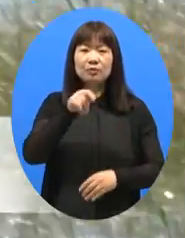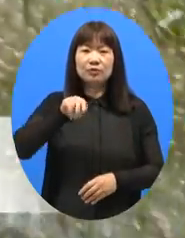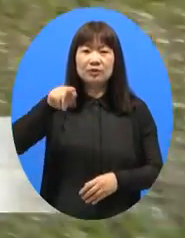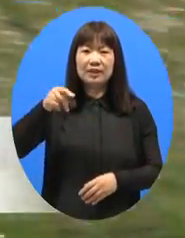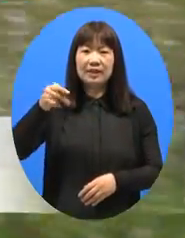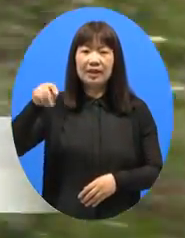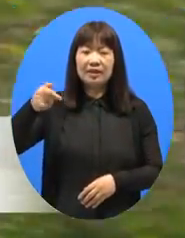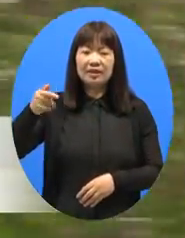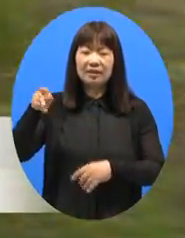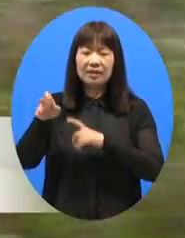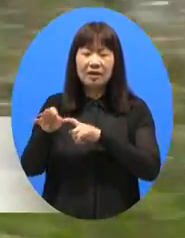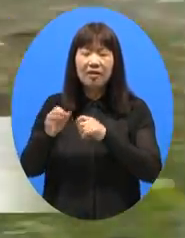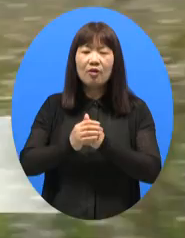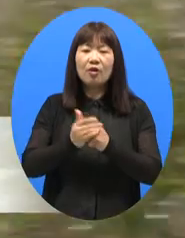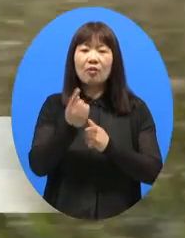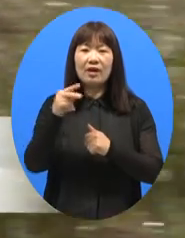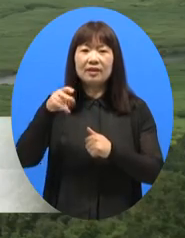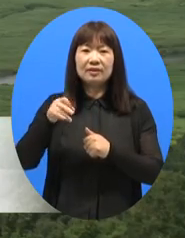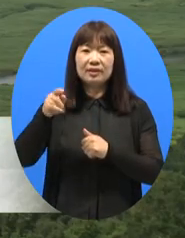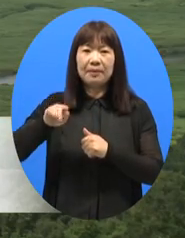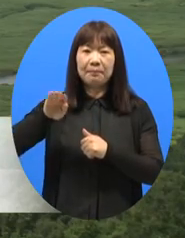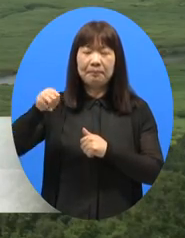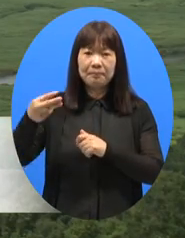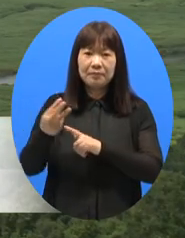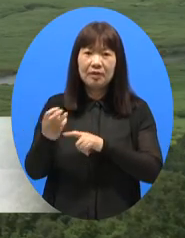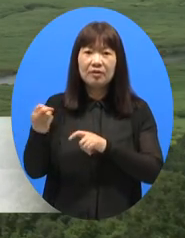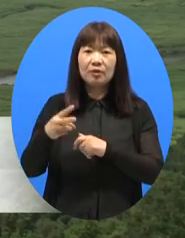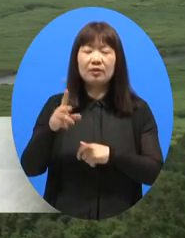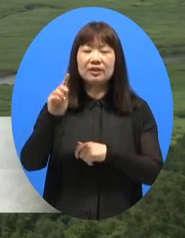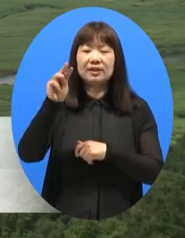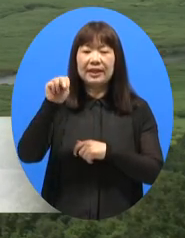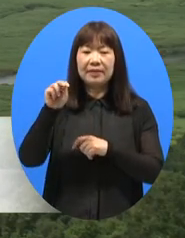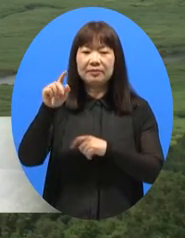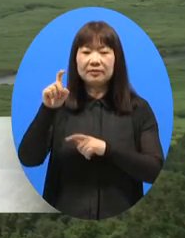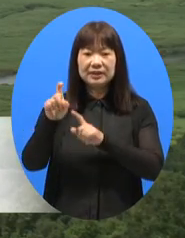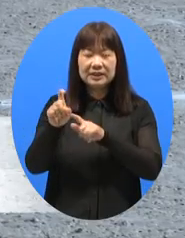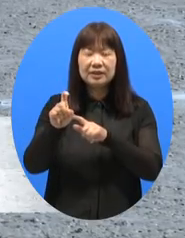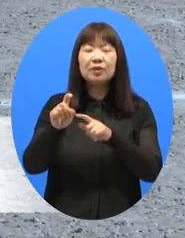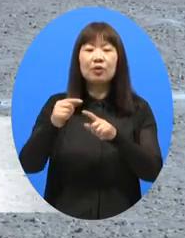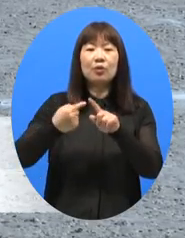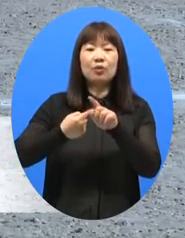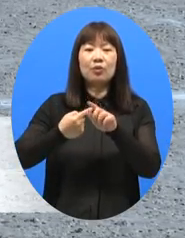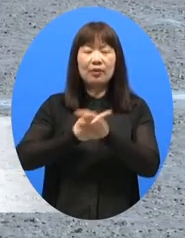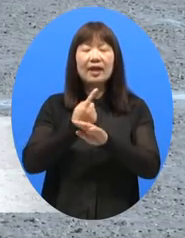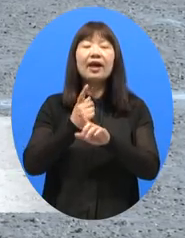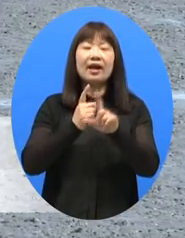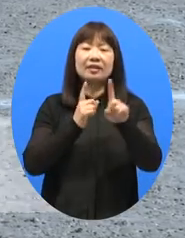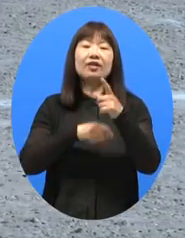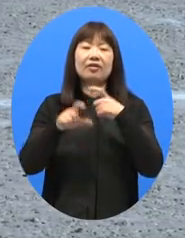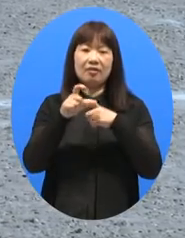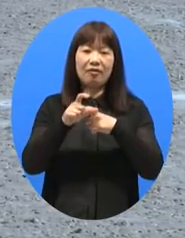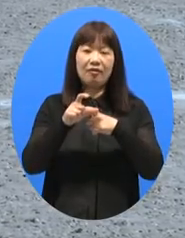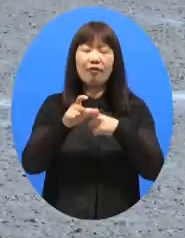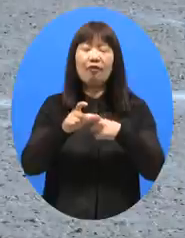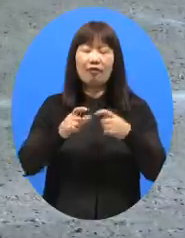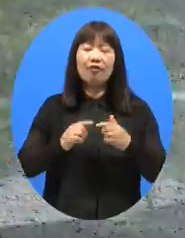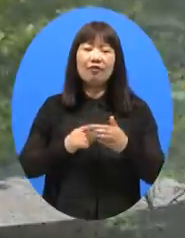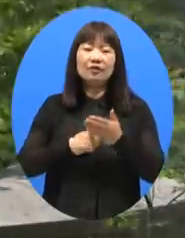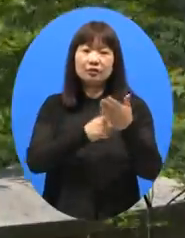문화유산, 화성갯벌, 그리고 DMZ 비무장지대를 동시에 진행하고 있는데요. 본격화되고 있는